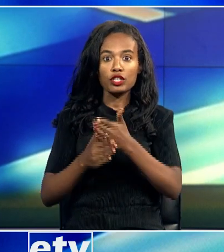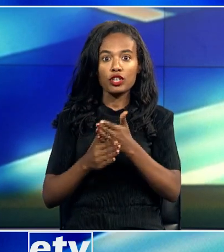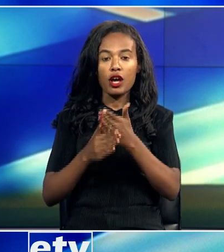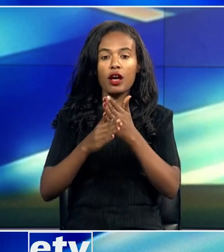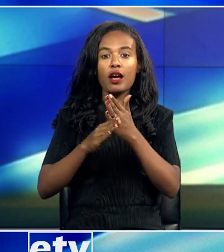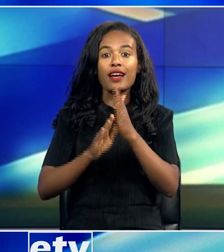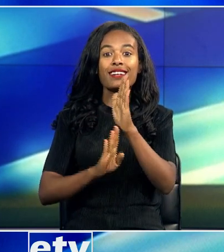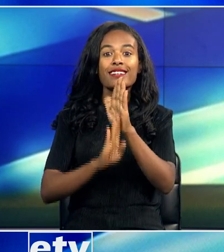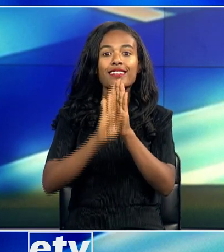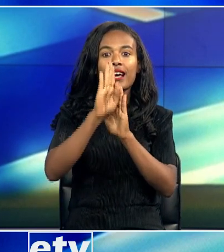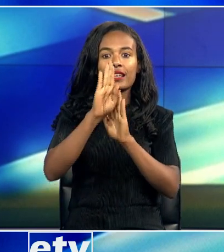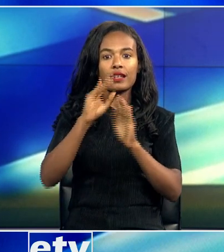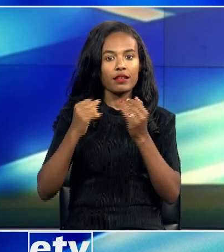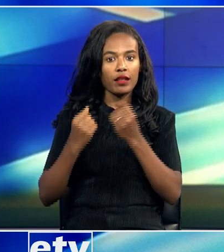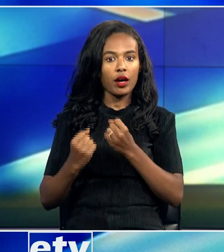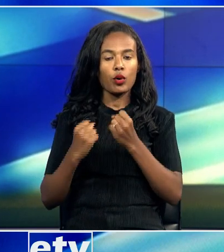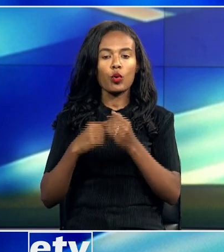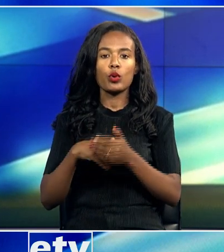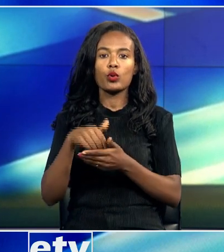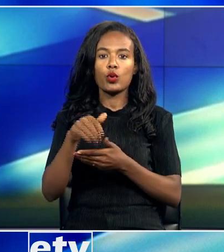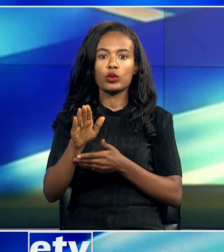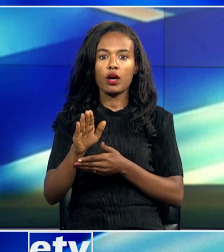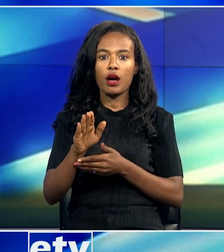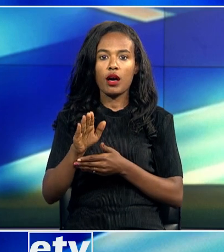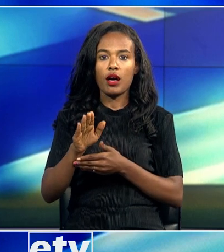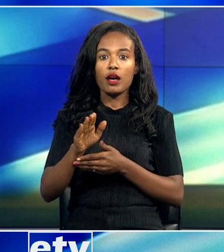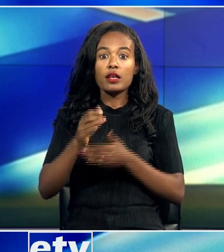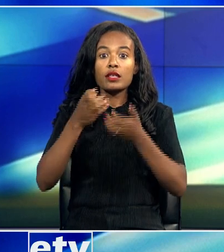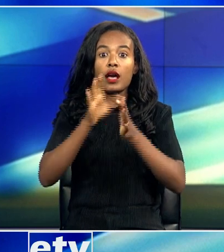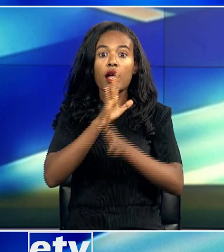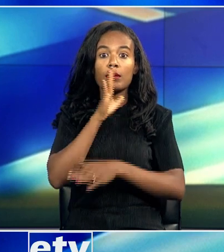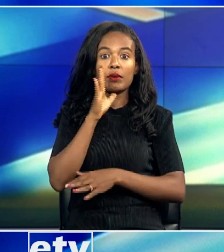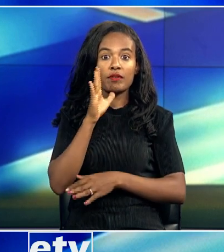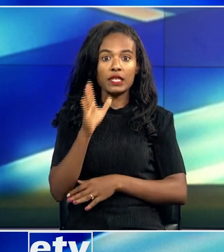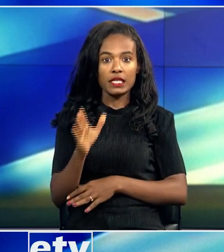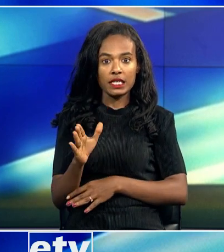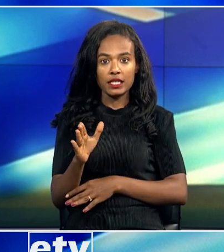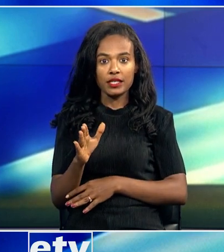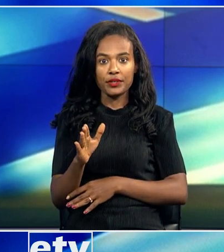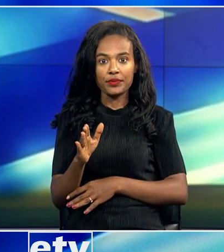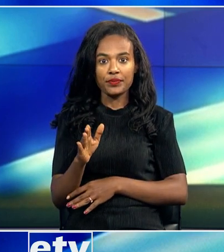እንዲያድጎ ነው ጠንክሮ እንዲወጣ ያለ መፈለግ